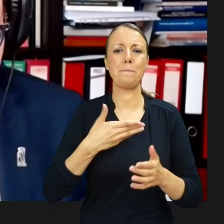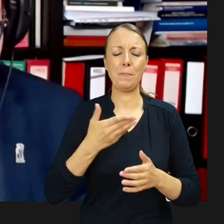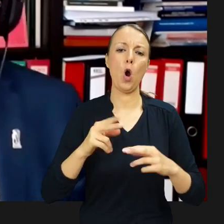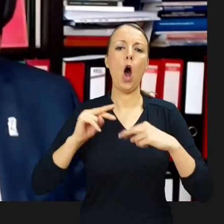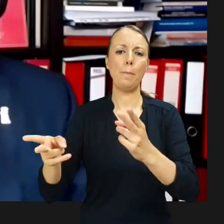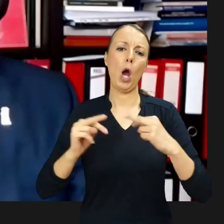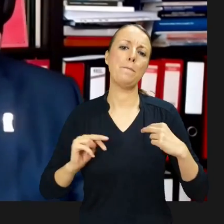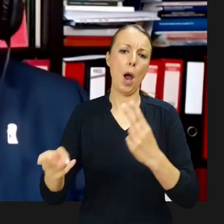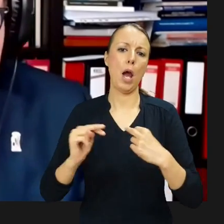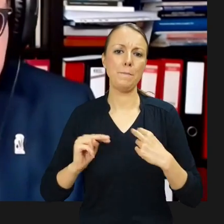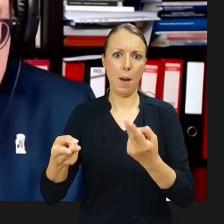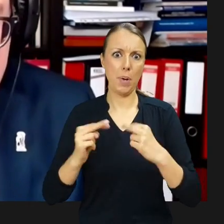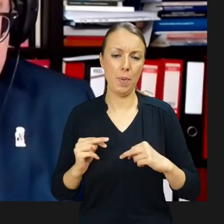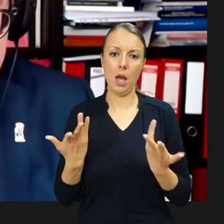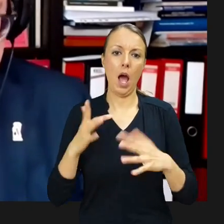i jesteśmy w miejscu. Tak? Bo ja mam